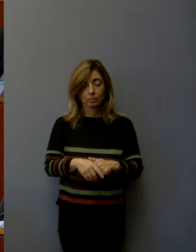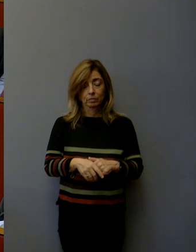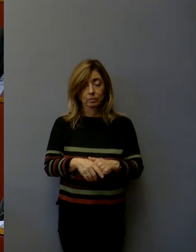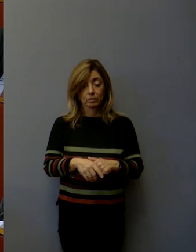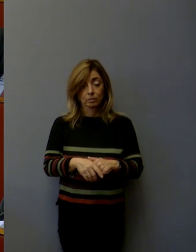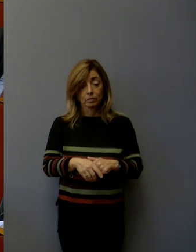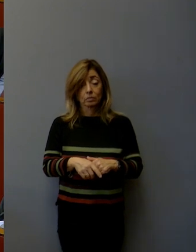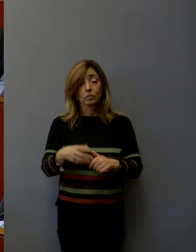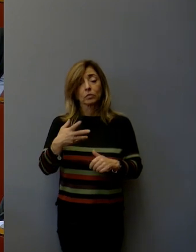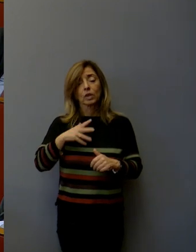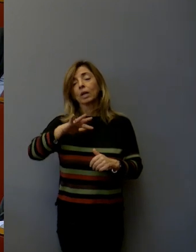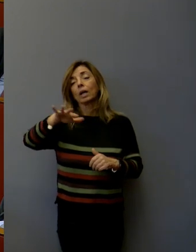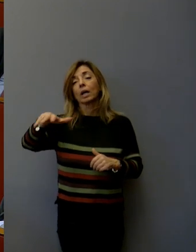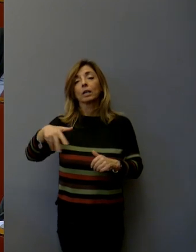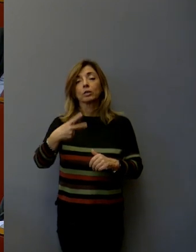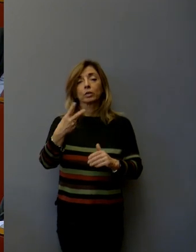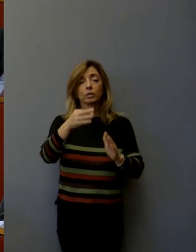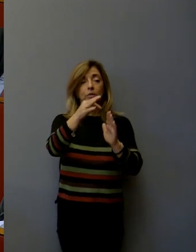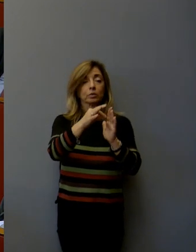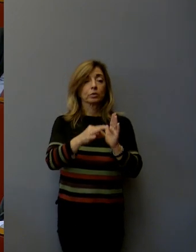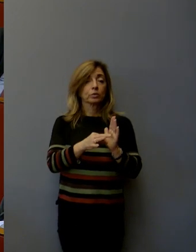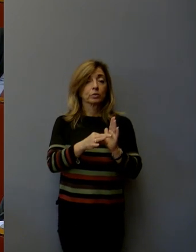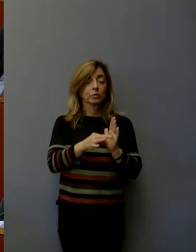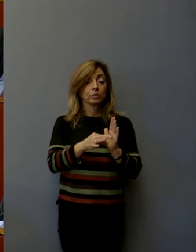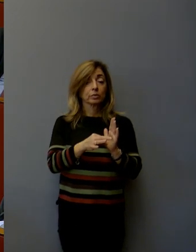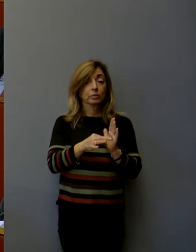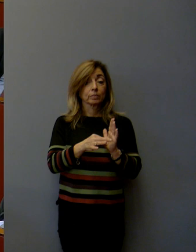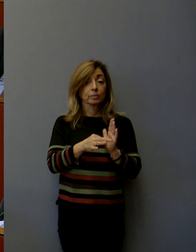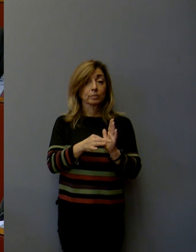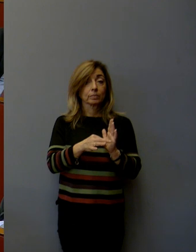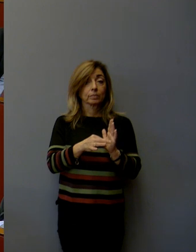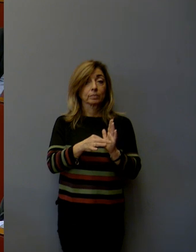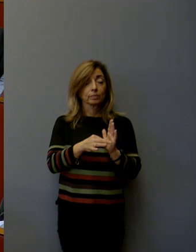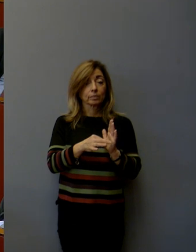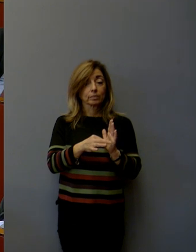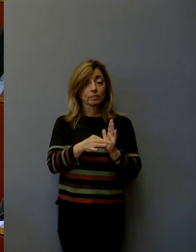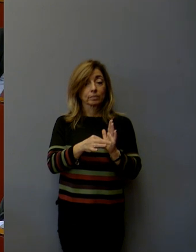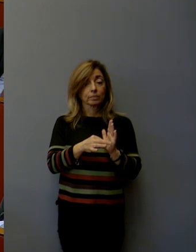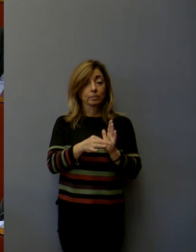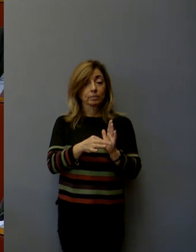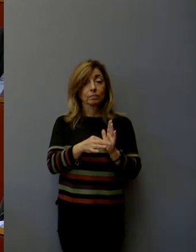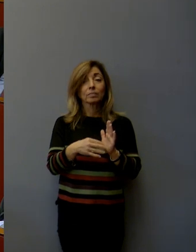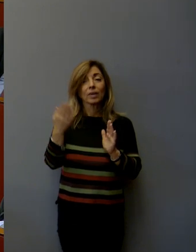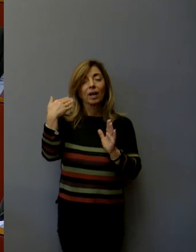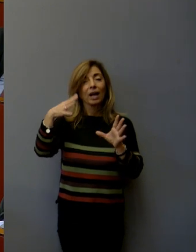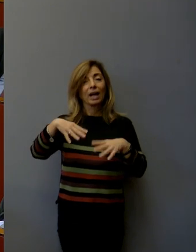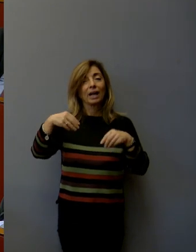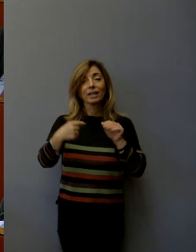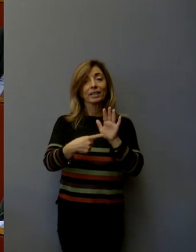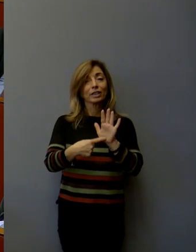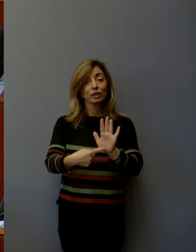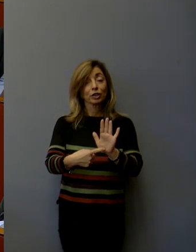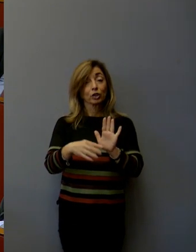due ordini del giorno e non avevo presentato all'inizio Ora